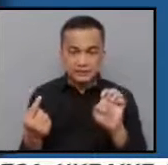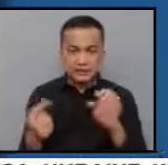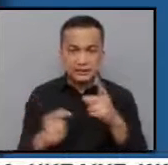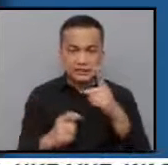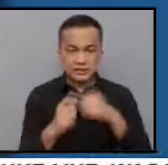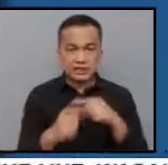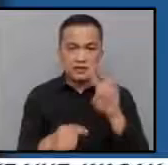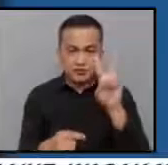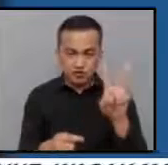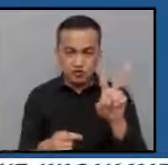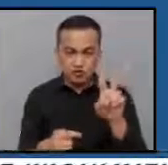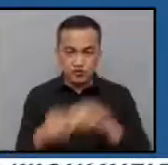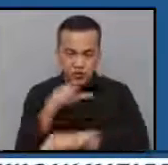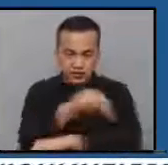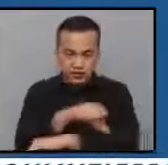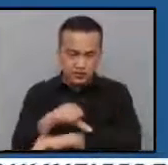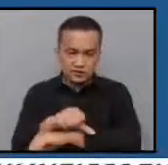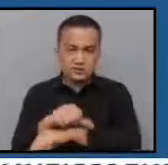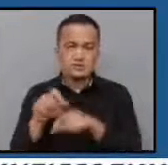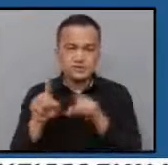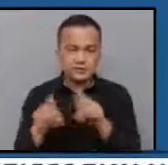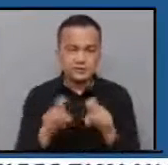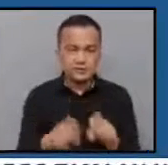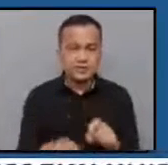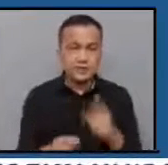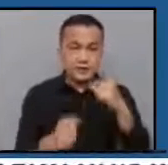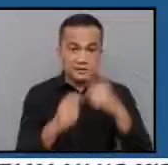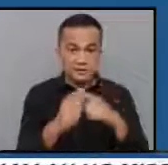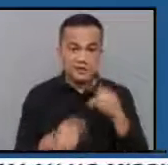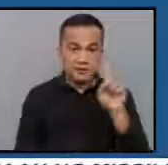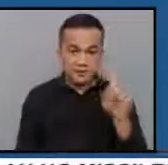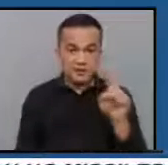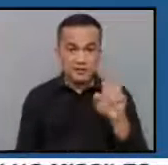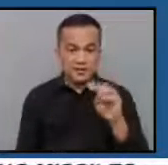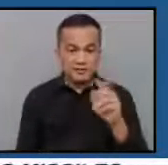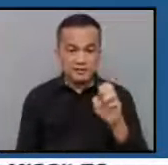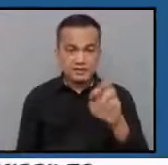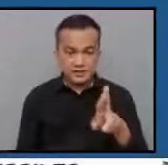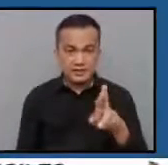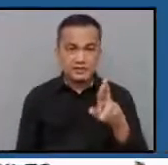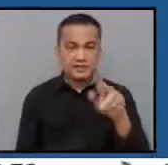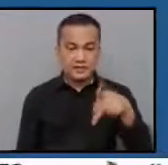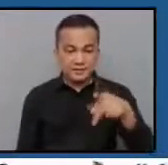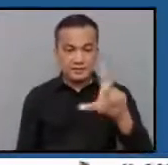architecture licensure exams at top 1 sa master plumber licensure exams.